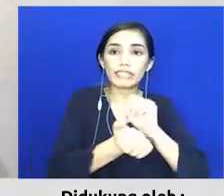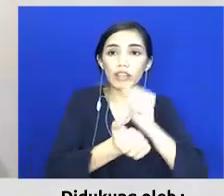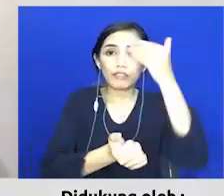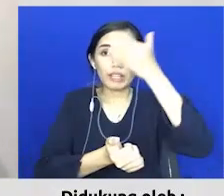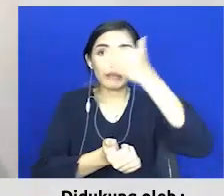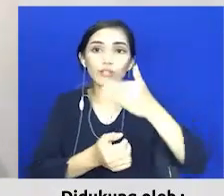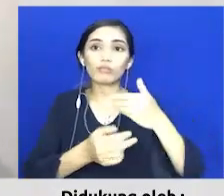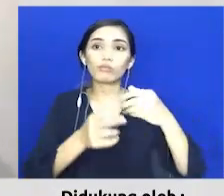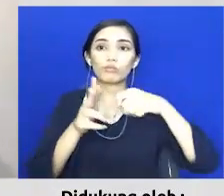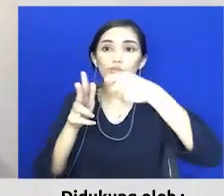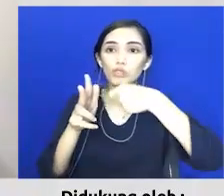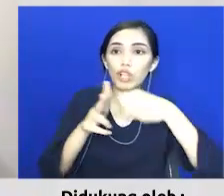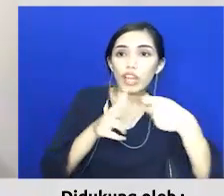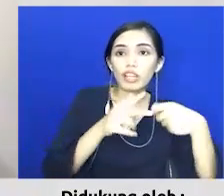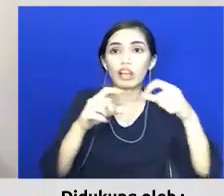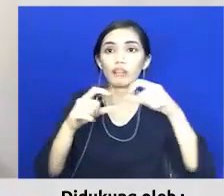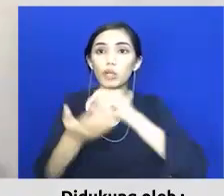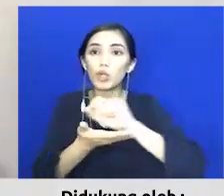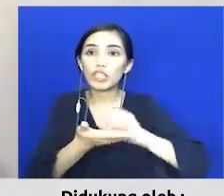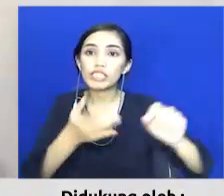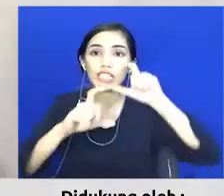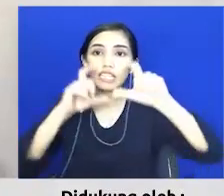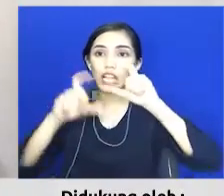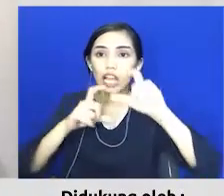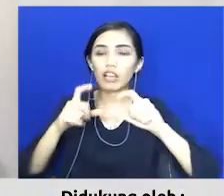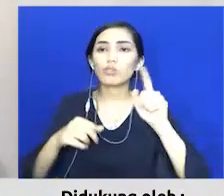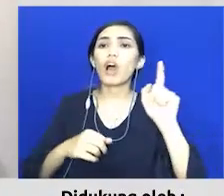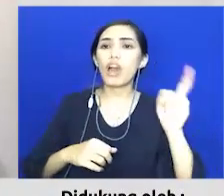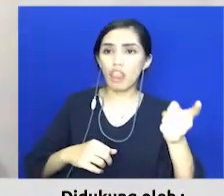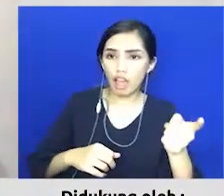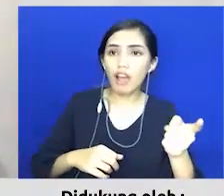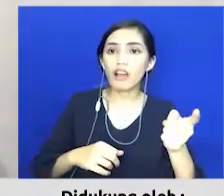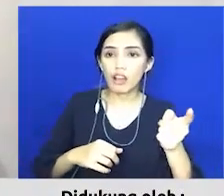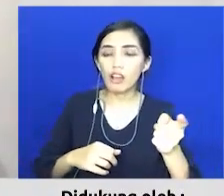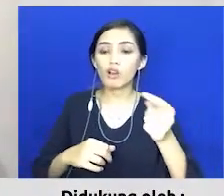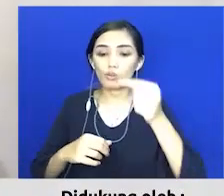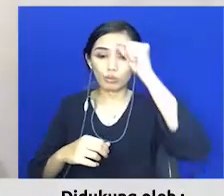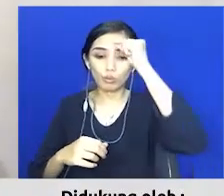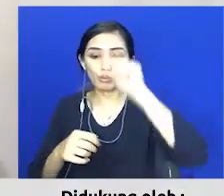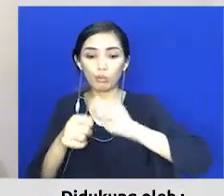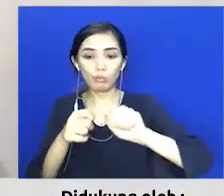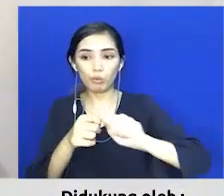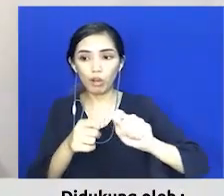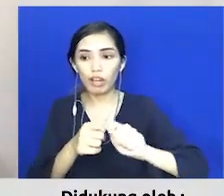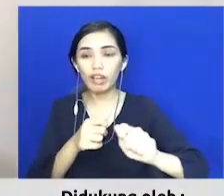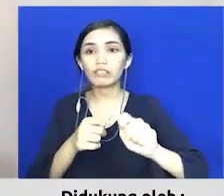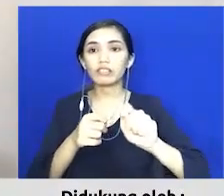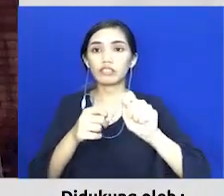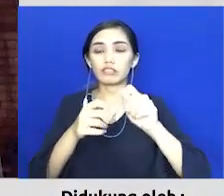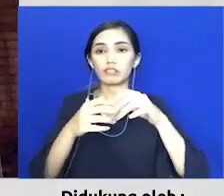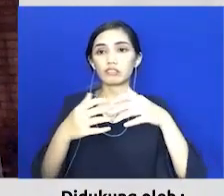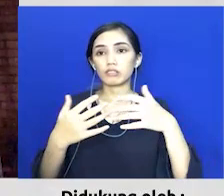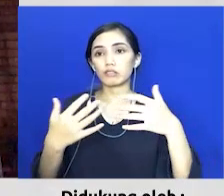menggugah rasa dan ya, pengalaman ya, dan ya. Kegelisahan masyarakat ya, ya. Yang sekarang banyak sekali. Tapi kenapa film Indonesia hari